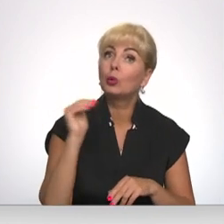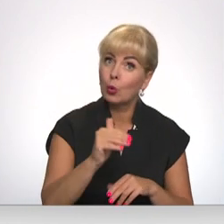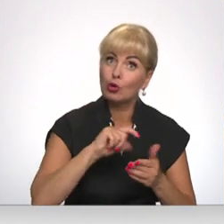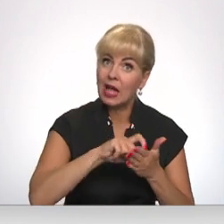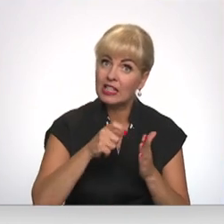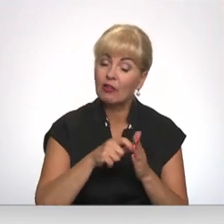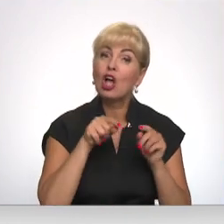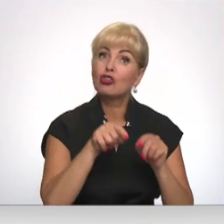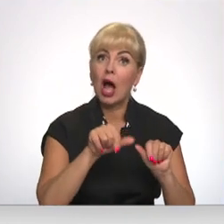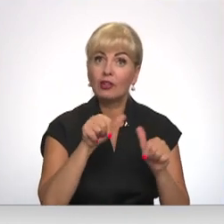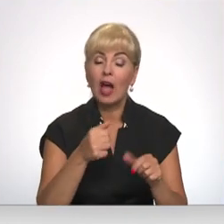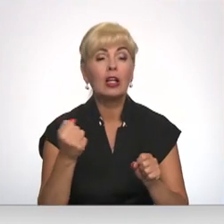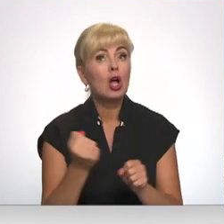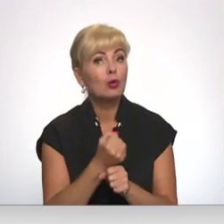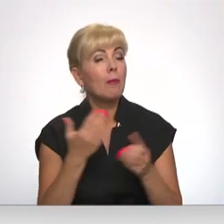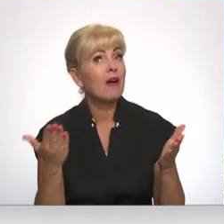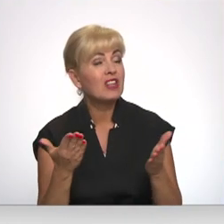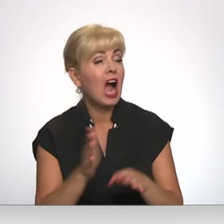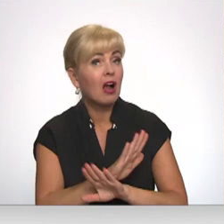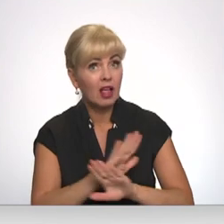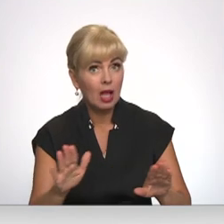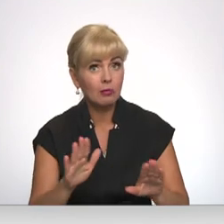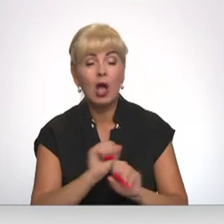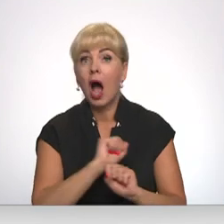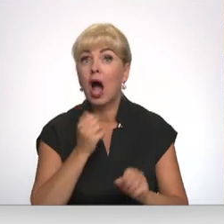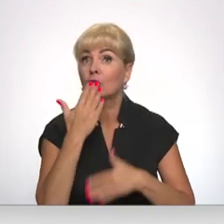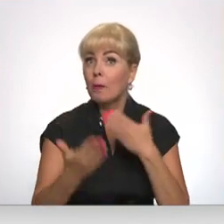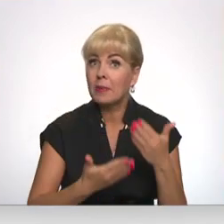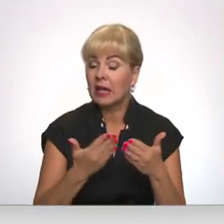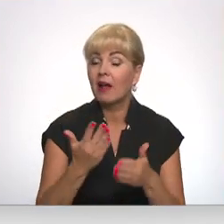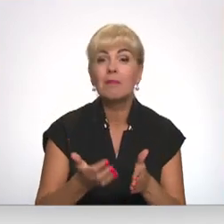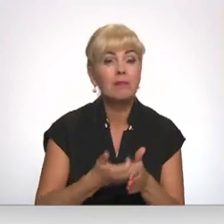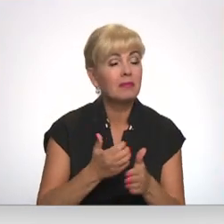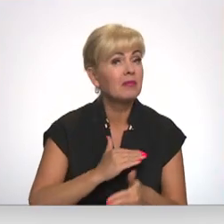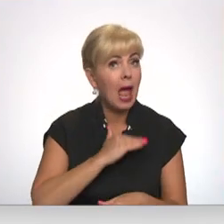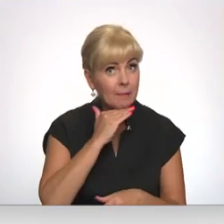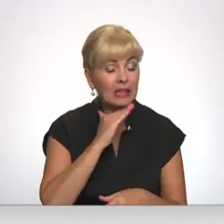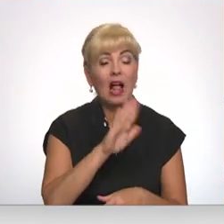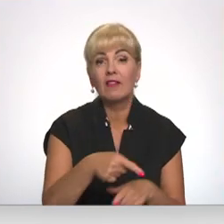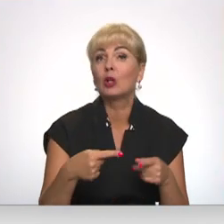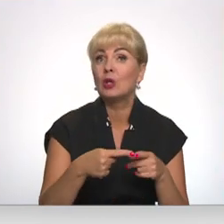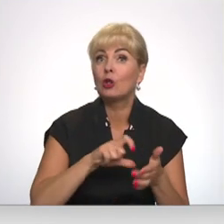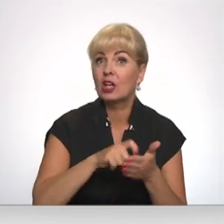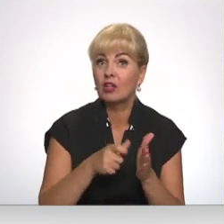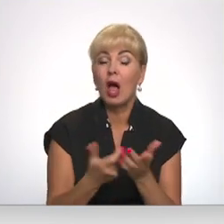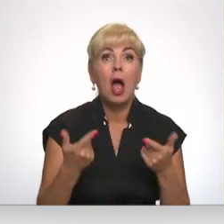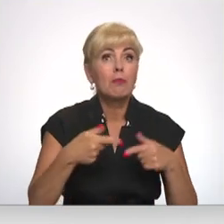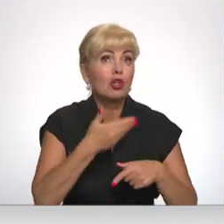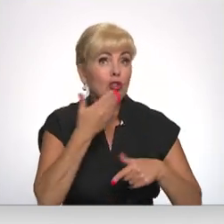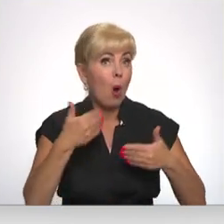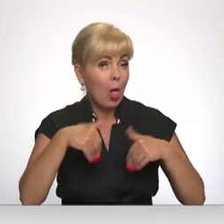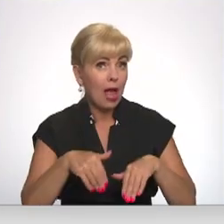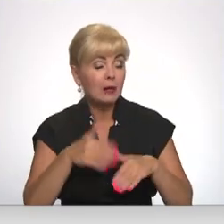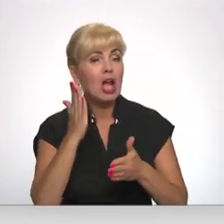dzīvokļu šādā veidā. Tomēr tik viegli arī nebūs. Ar ātru pieteikšanos vien nepietiks, lai varētu īrēt dzīvokli. Pašlaik nav vēl lemts par